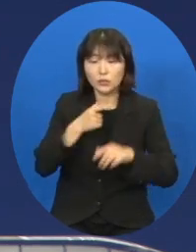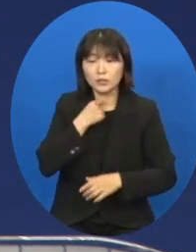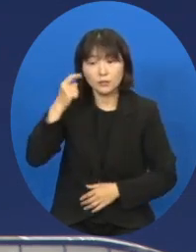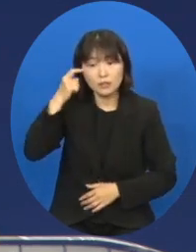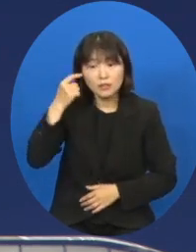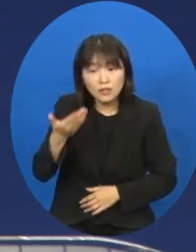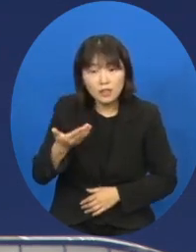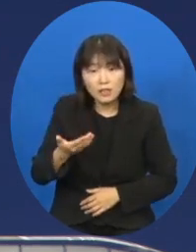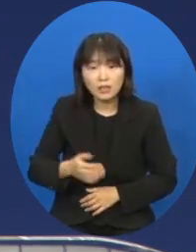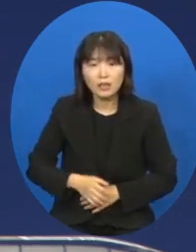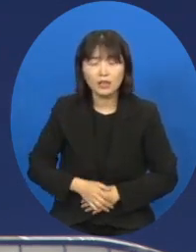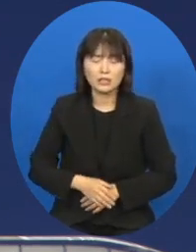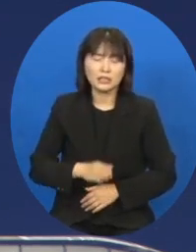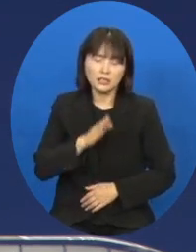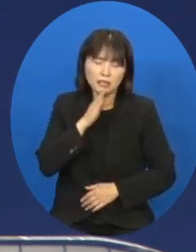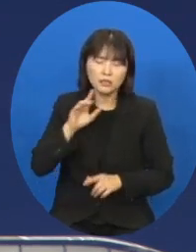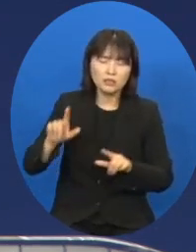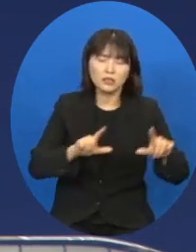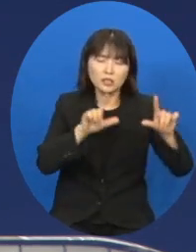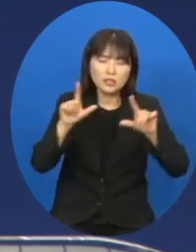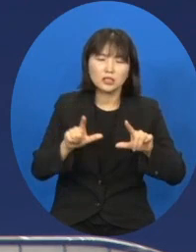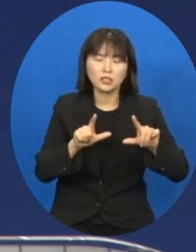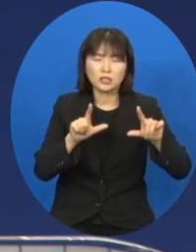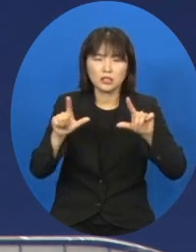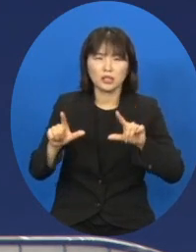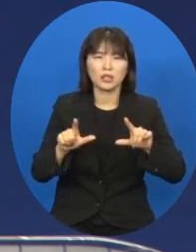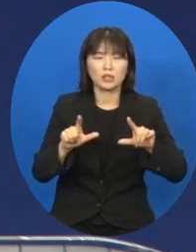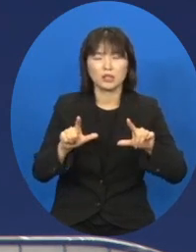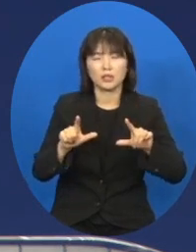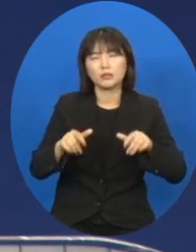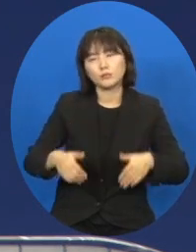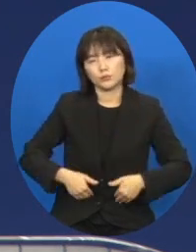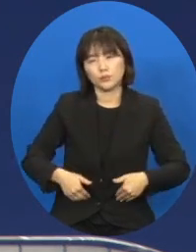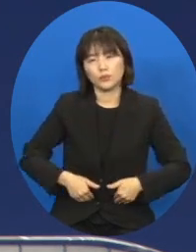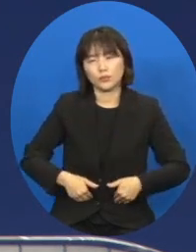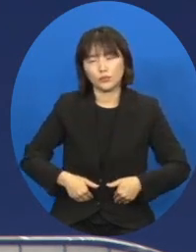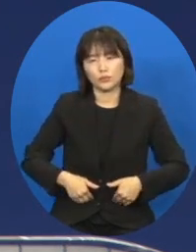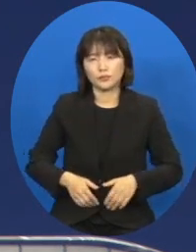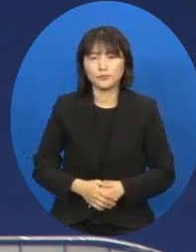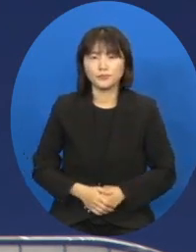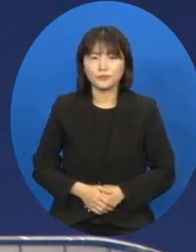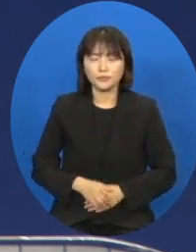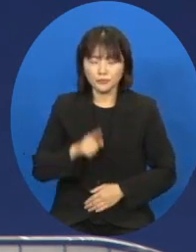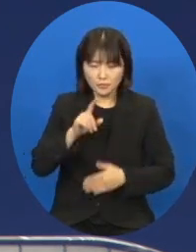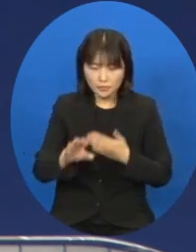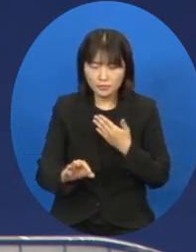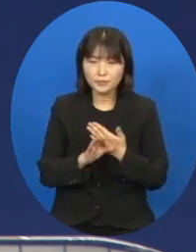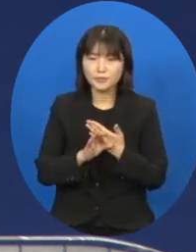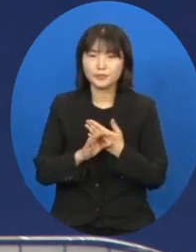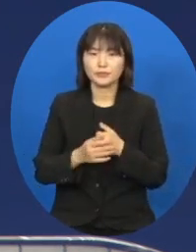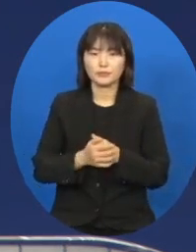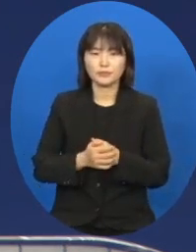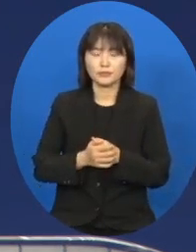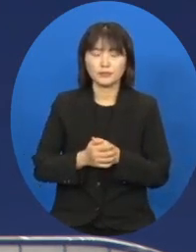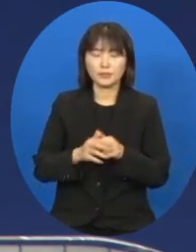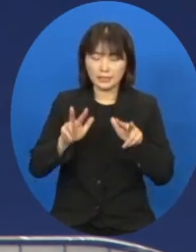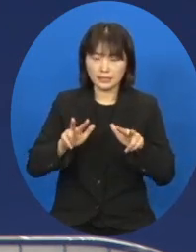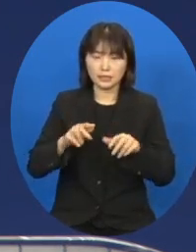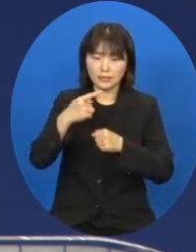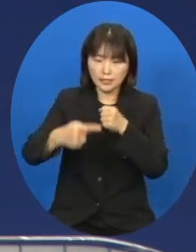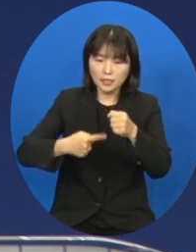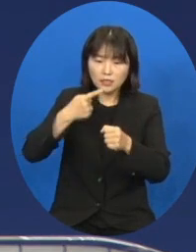진짜 그렇게 살아봐야 되잖아요. 예수님을 믿으셨다면. 그렇다면, 이제